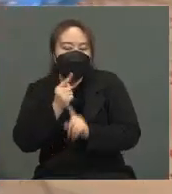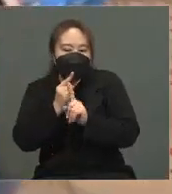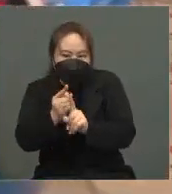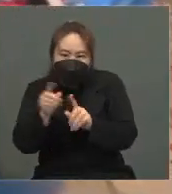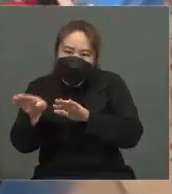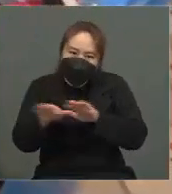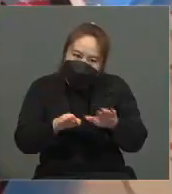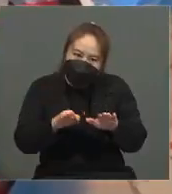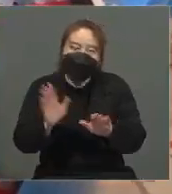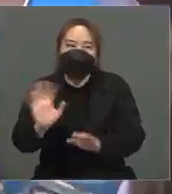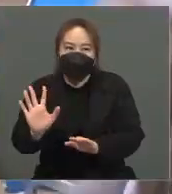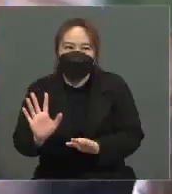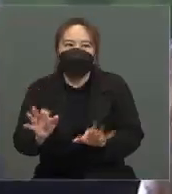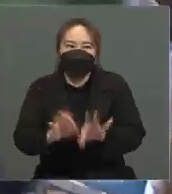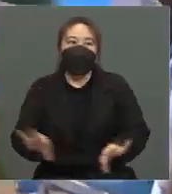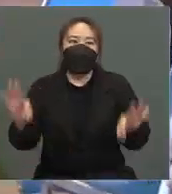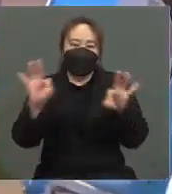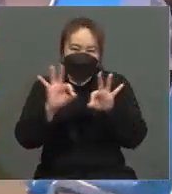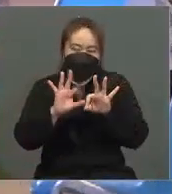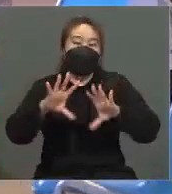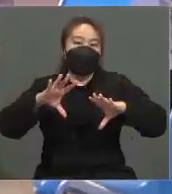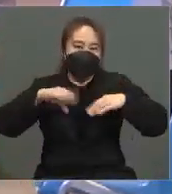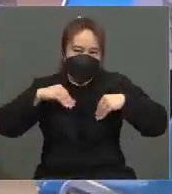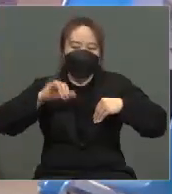มต่างๆด้วยเพราะต้องยอมรับว่าบางที